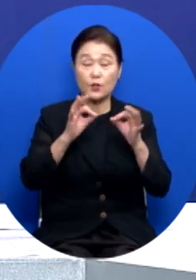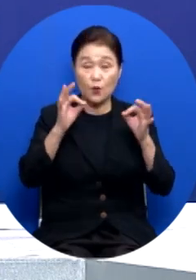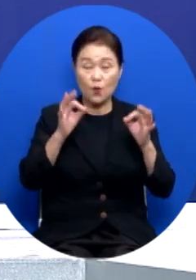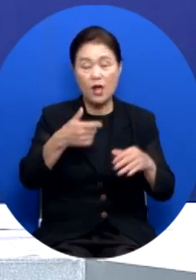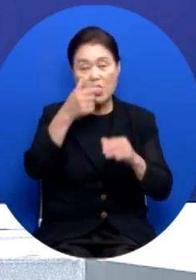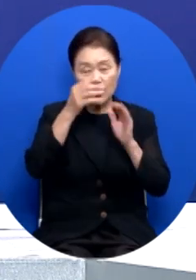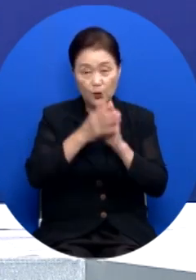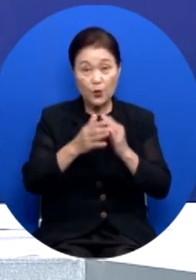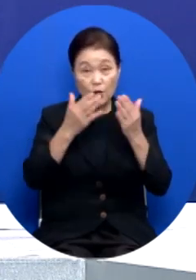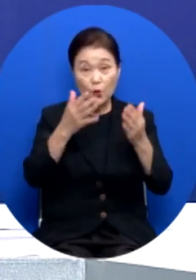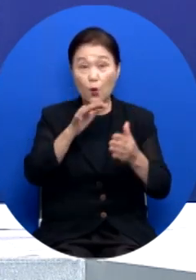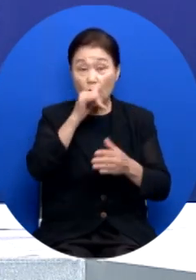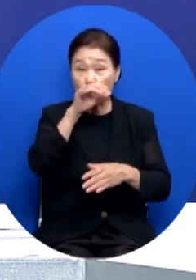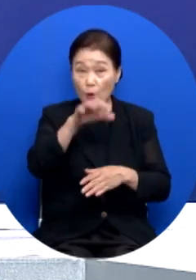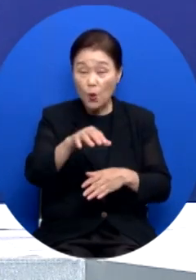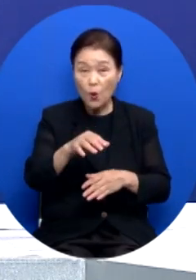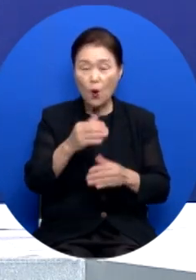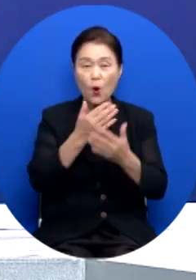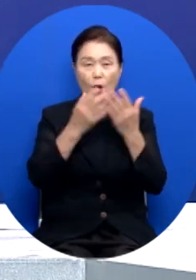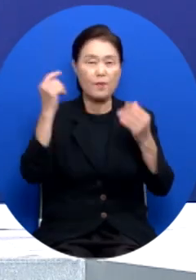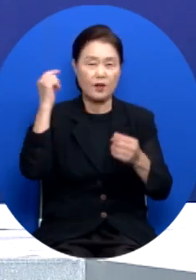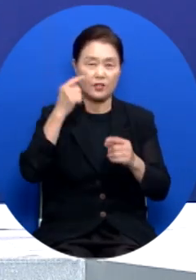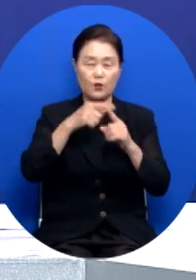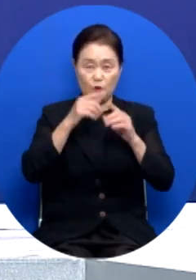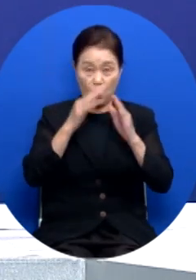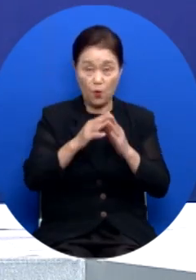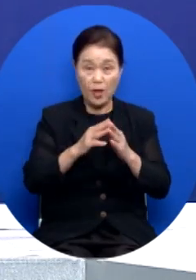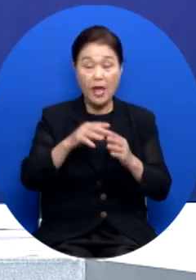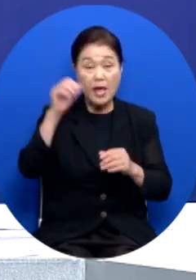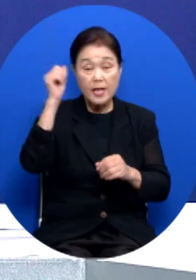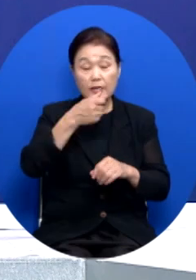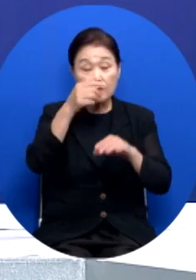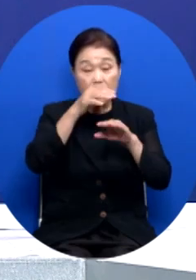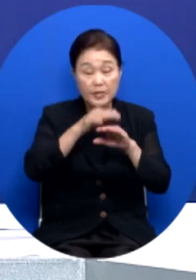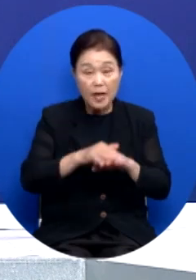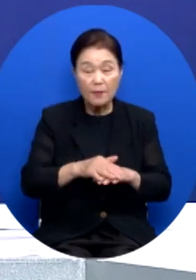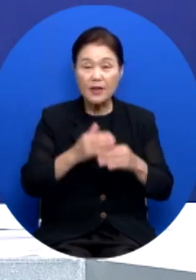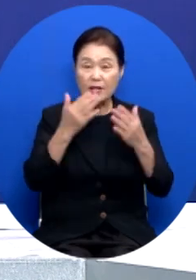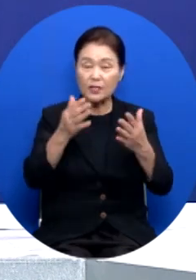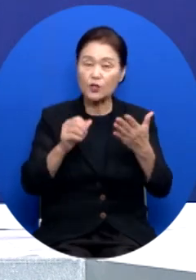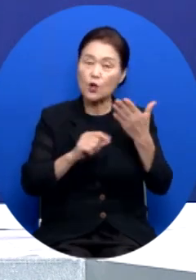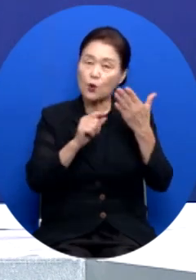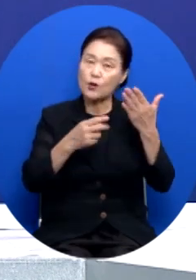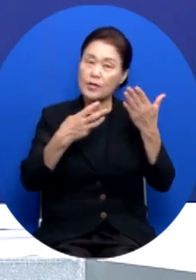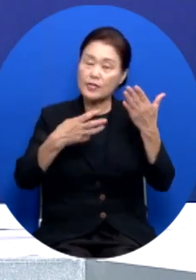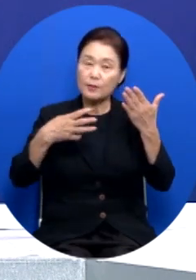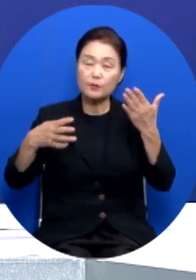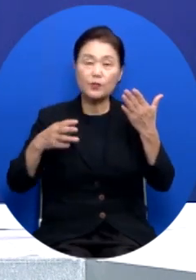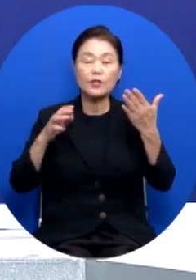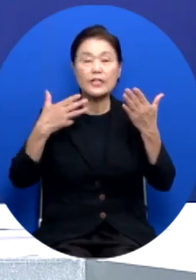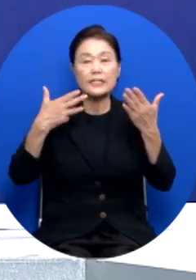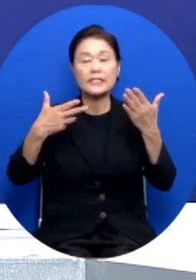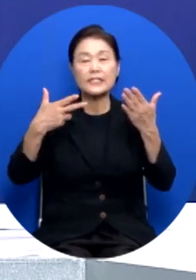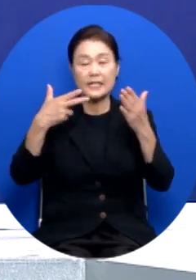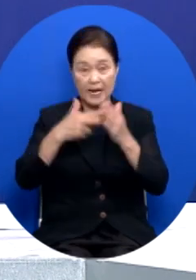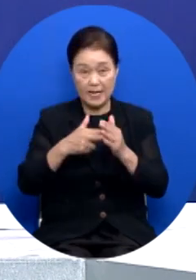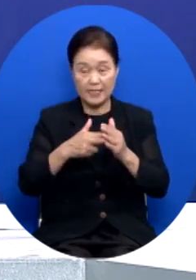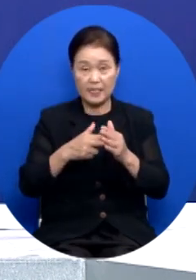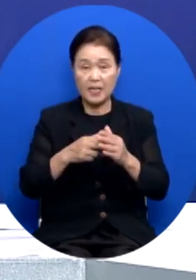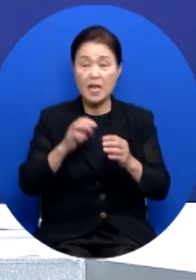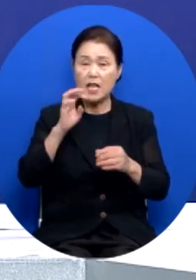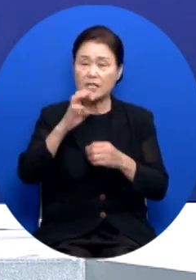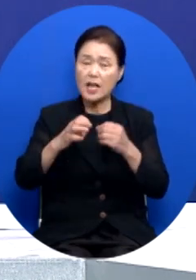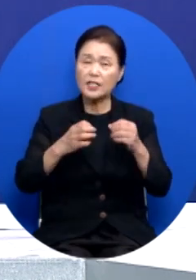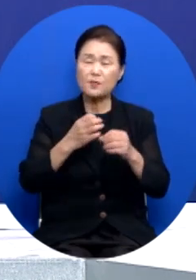바로 명성교회인데요. 명성교회가 특별 새벽 집회를 지난 3일부터 7일까지 진행하고 있습니다. 40여